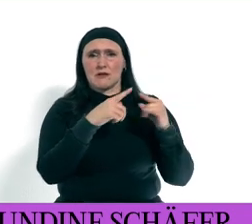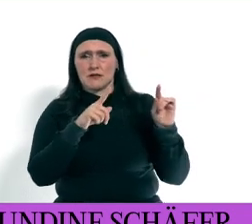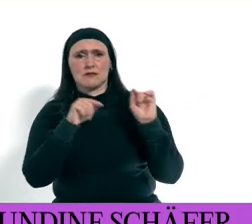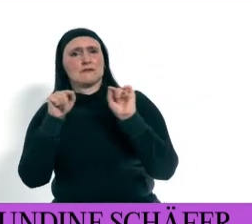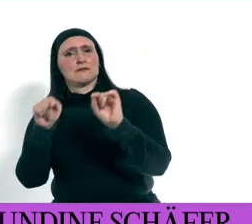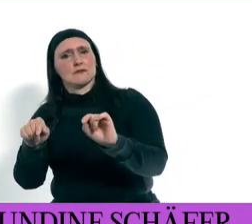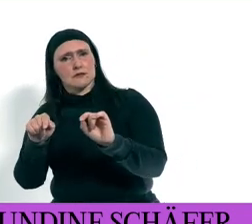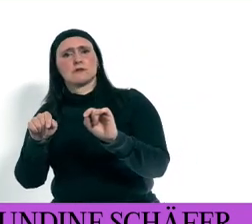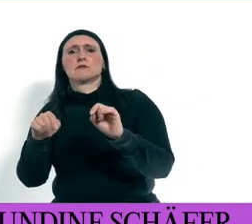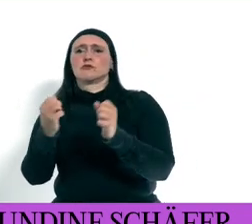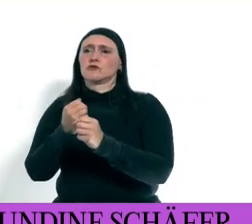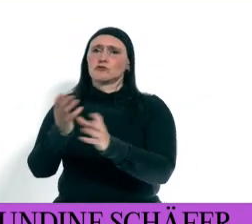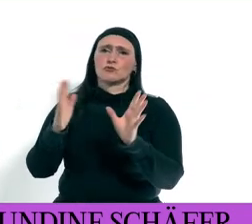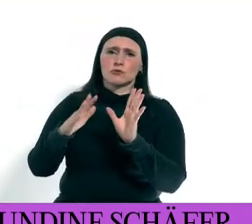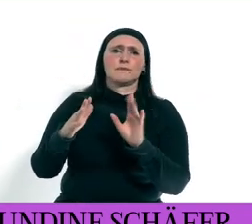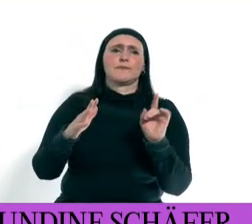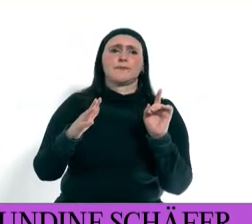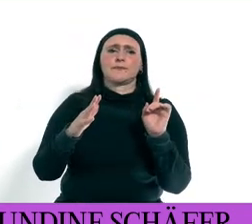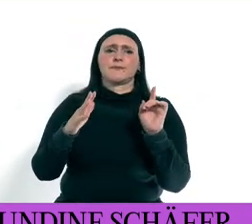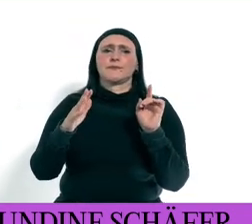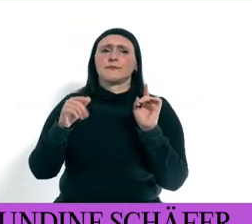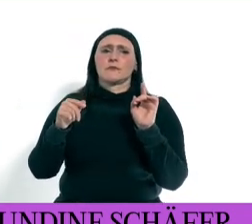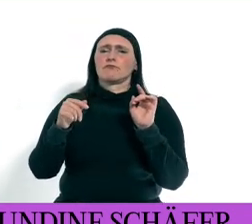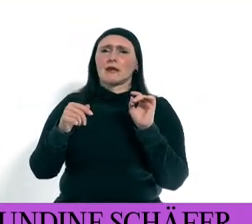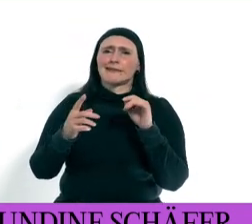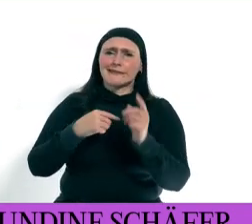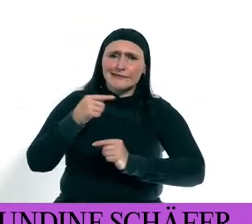akademischen Format arbeiten.